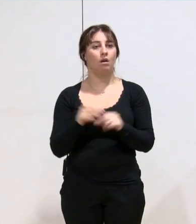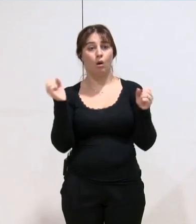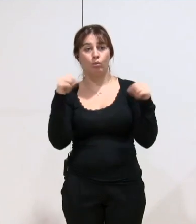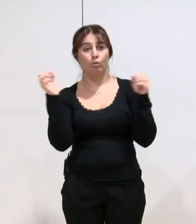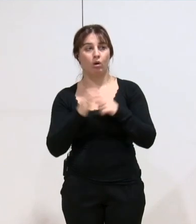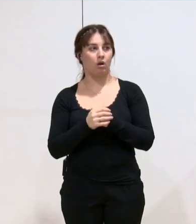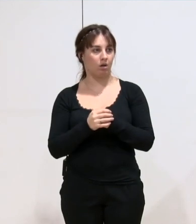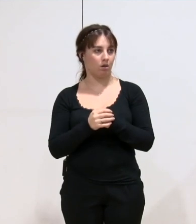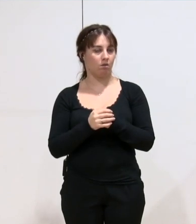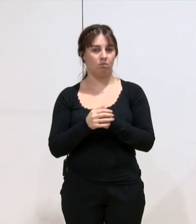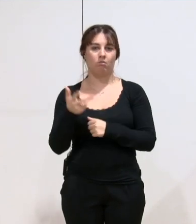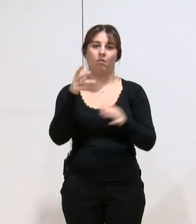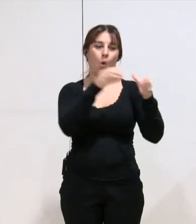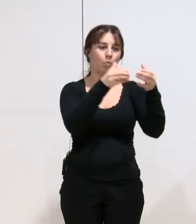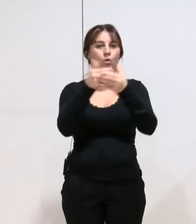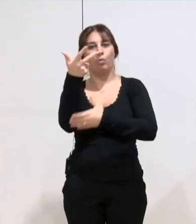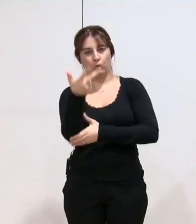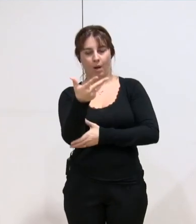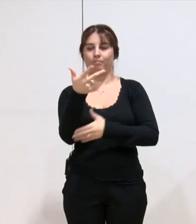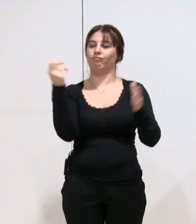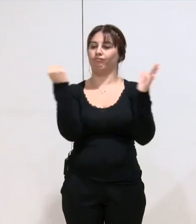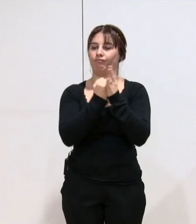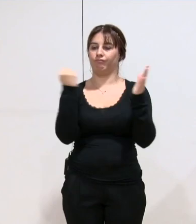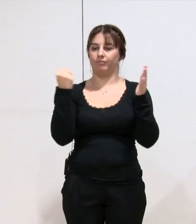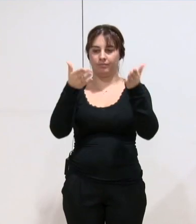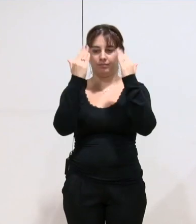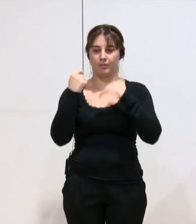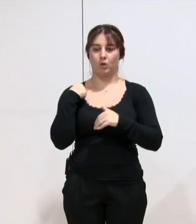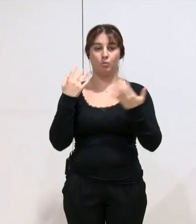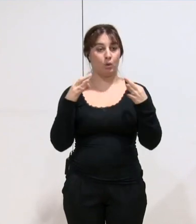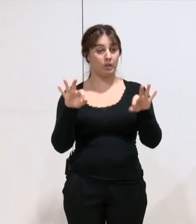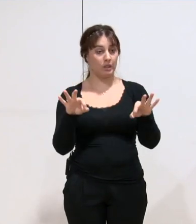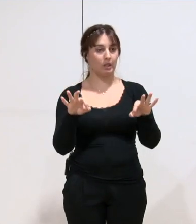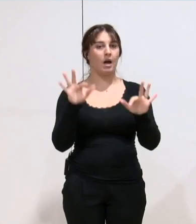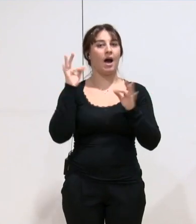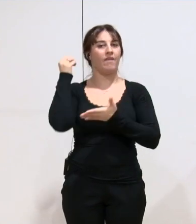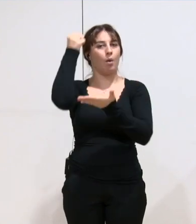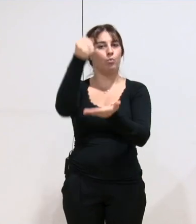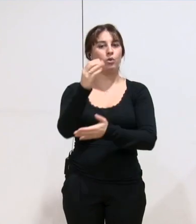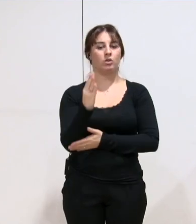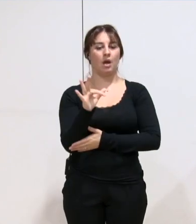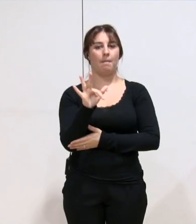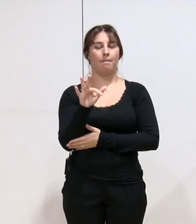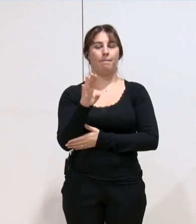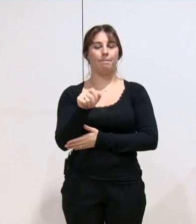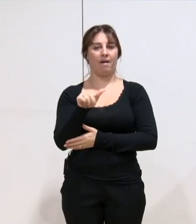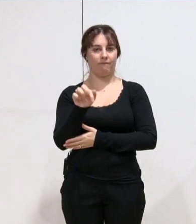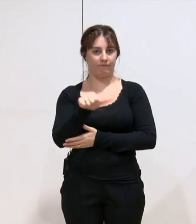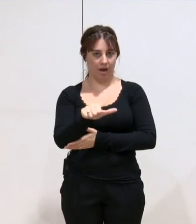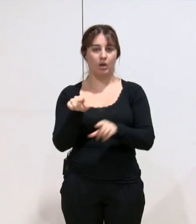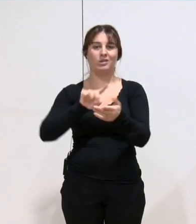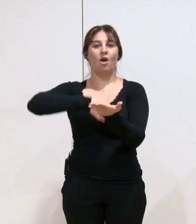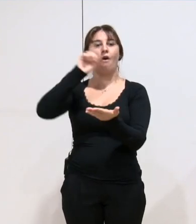pour ? Les trois autres groupes, délibération adoptée. La 10, c'est les bourses BAFA et les bourses dans le cadre du Fonds